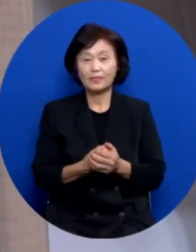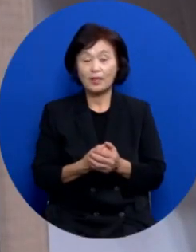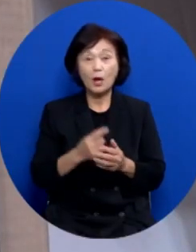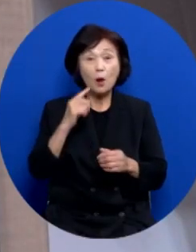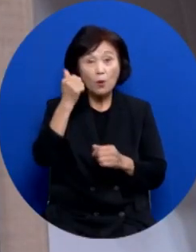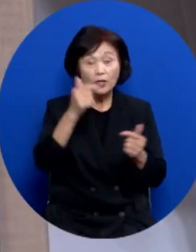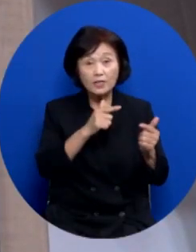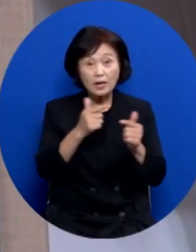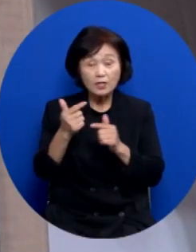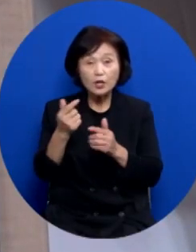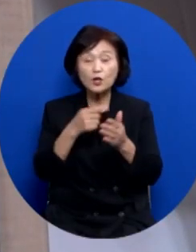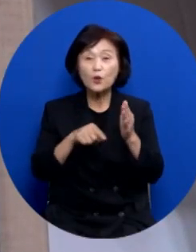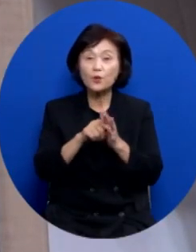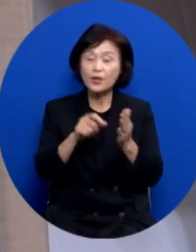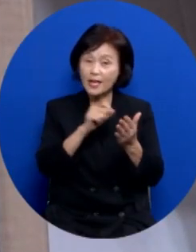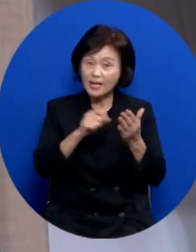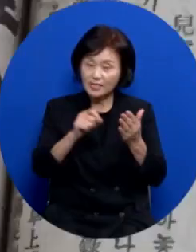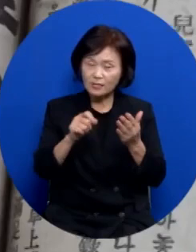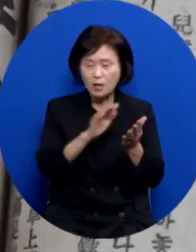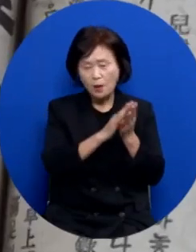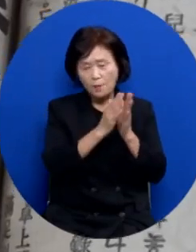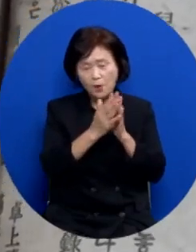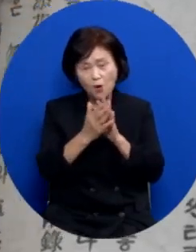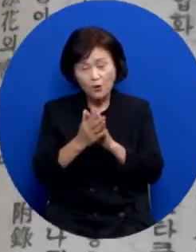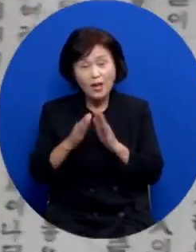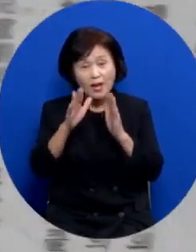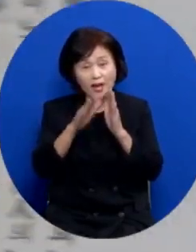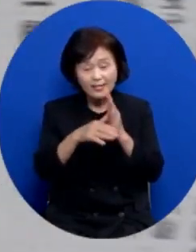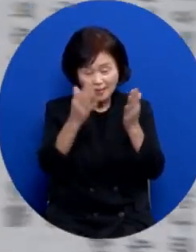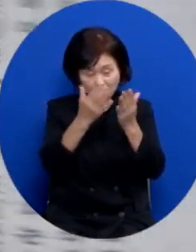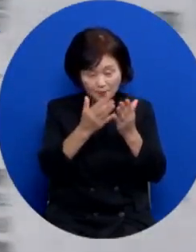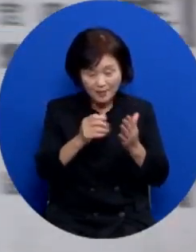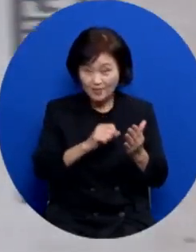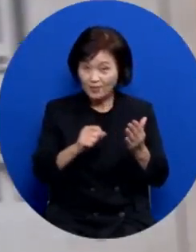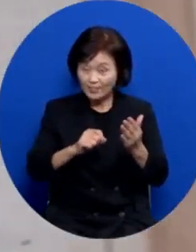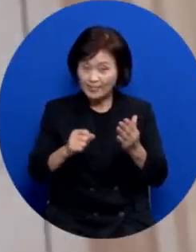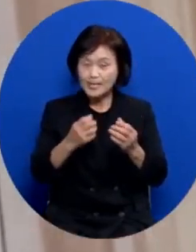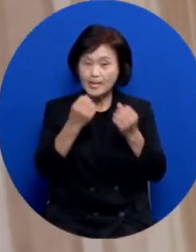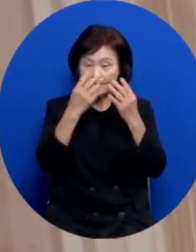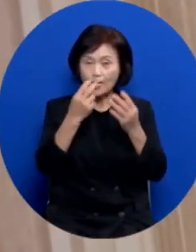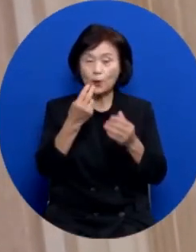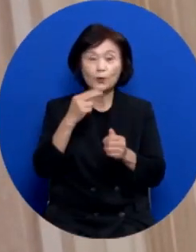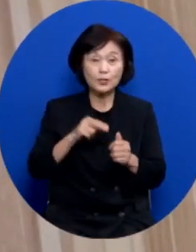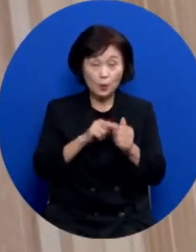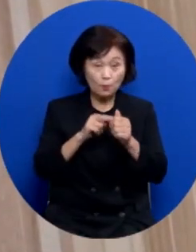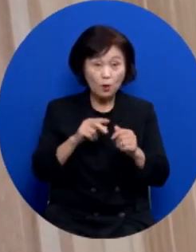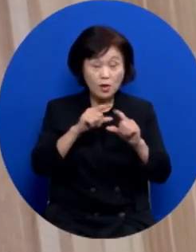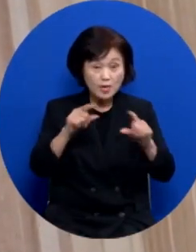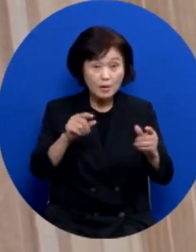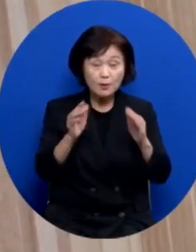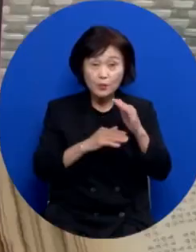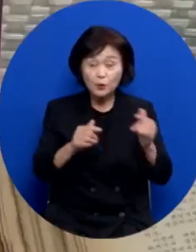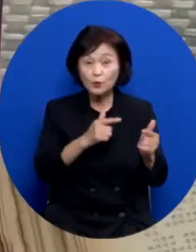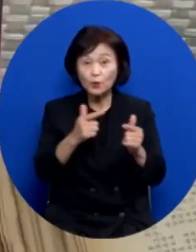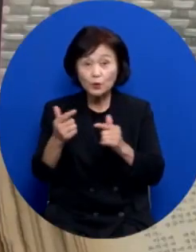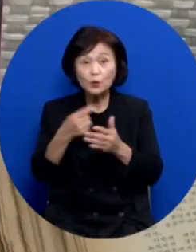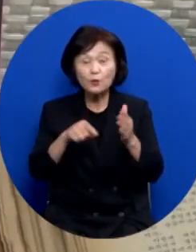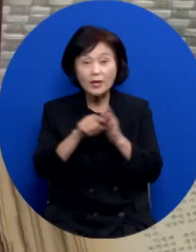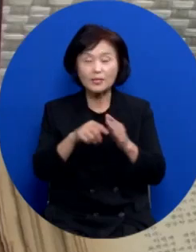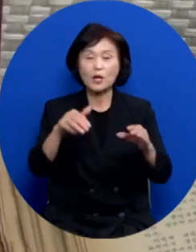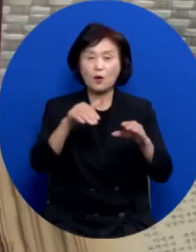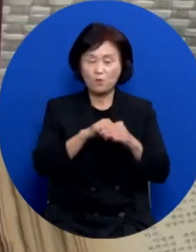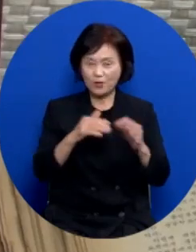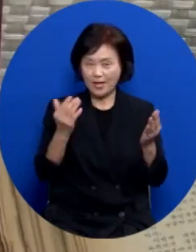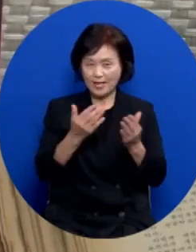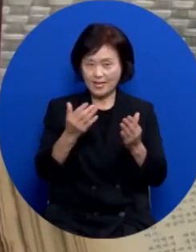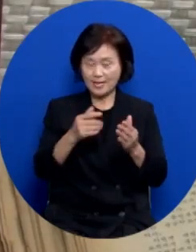목회자를 위해선 변화하는 시대에 맞춰 발빠르게 새로운 정보를, 일반 성도를 위해선 문화사역과 신앙교육